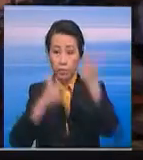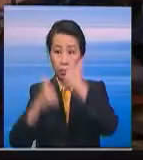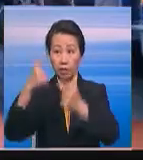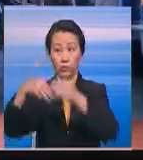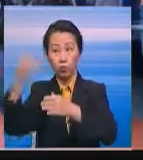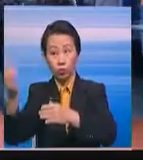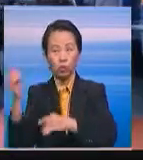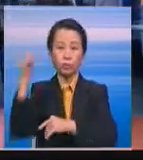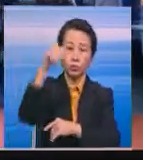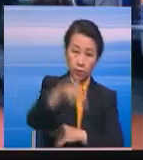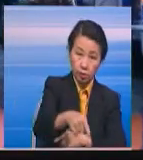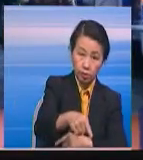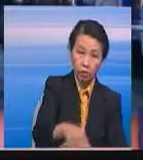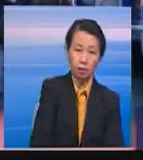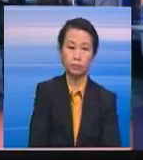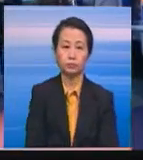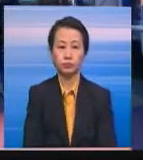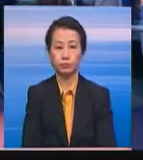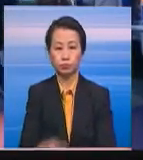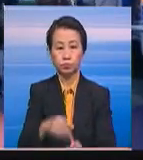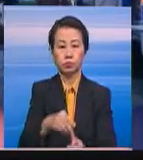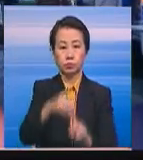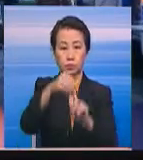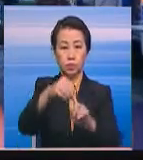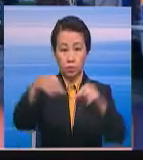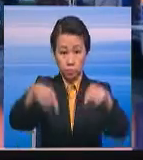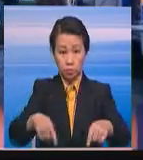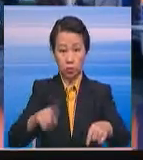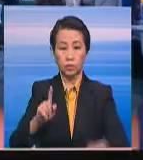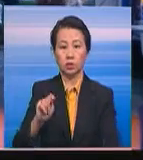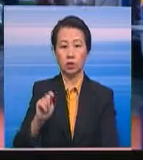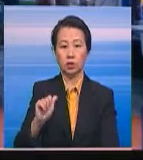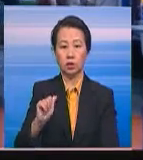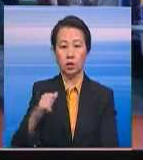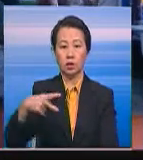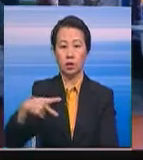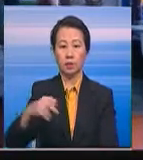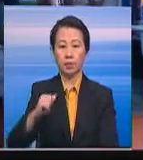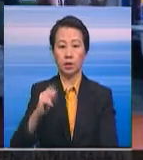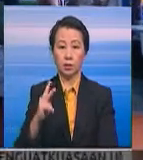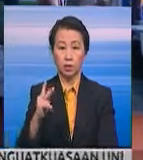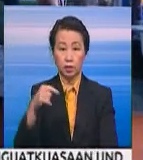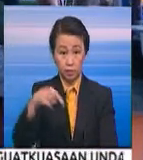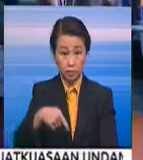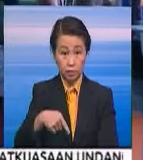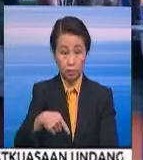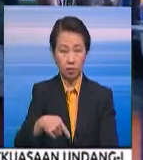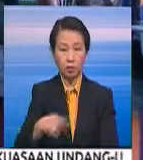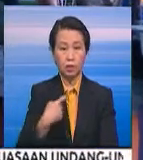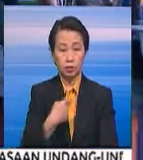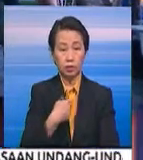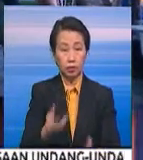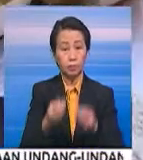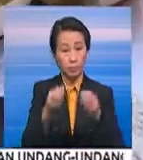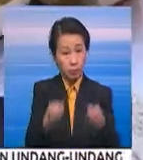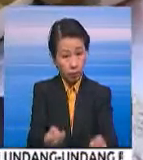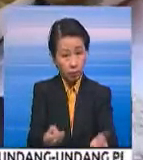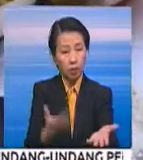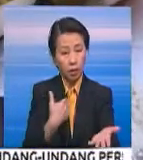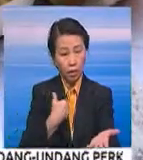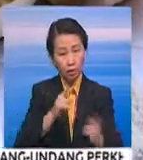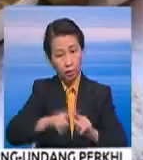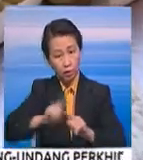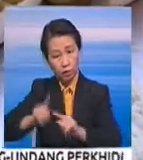asing. Keunikan paling utama dekat tapak Urban Street Dining ini adalah kami menawarkan